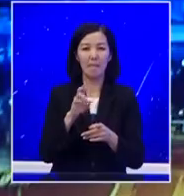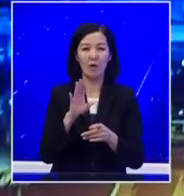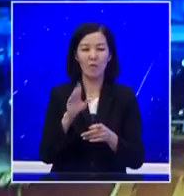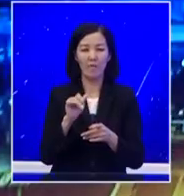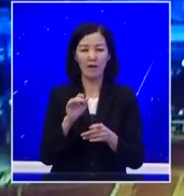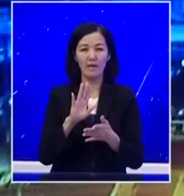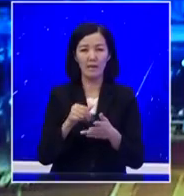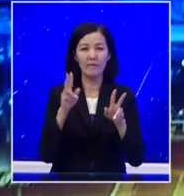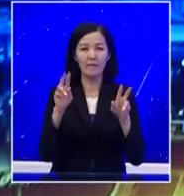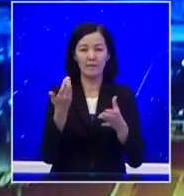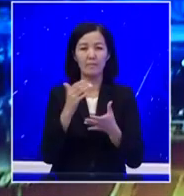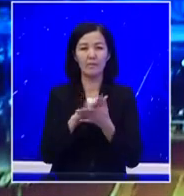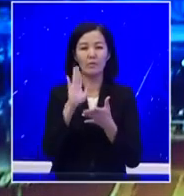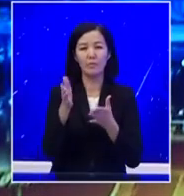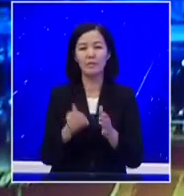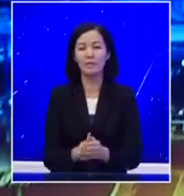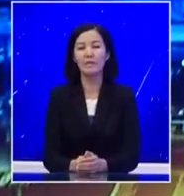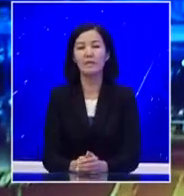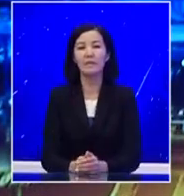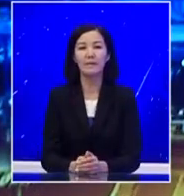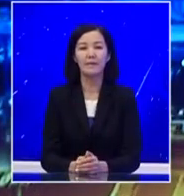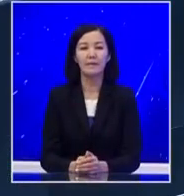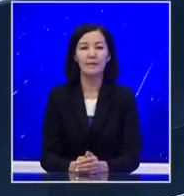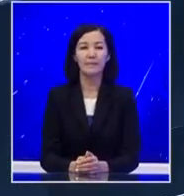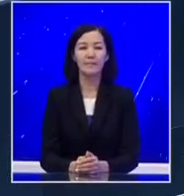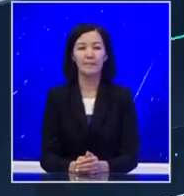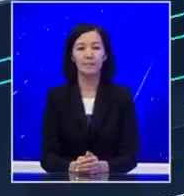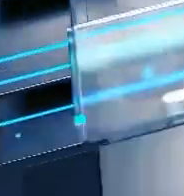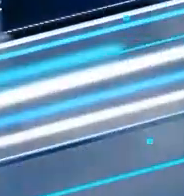в начале выпуска коротко о самом важном и